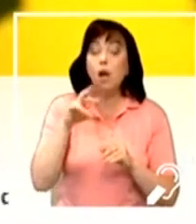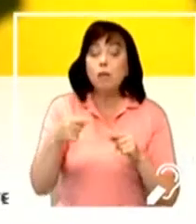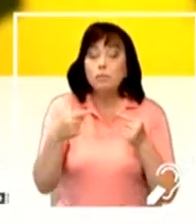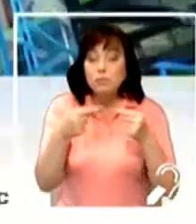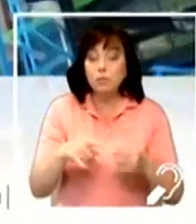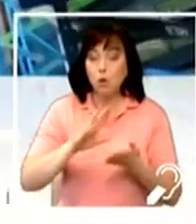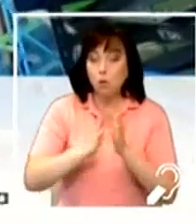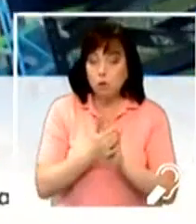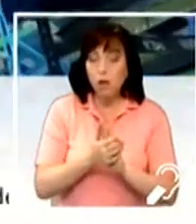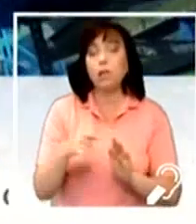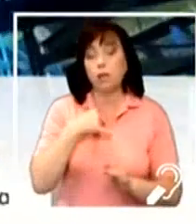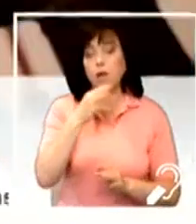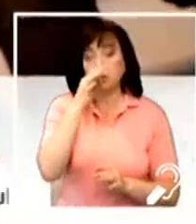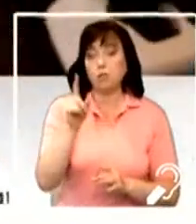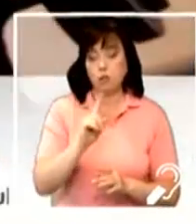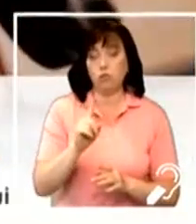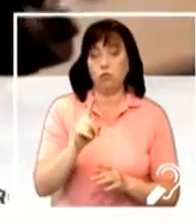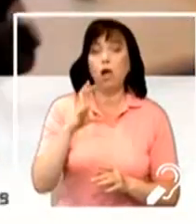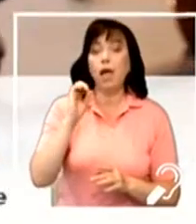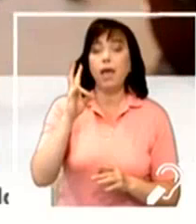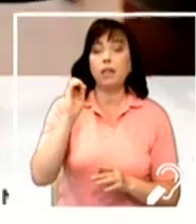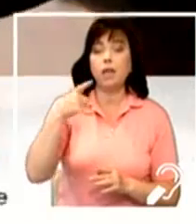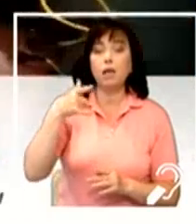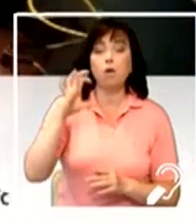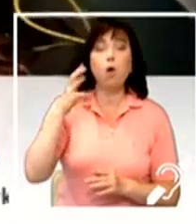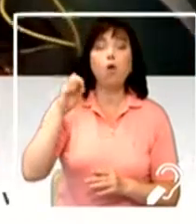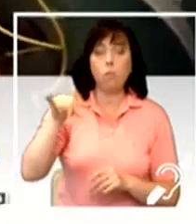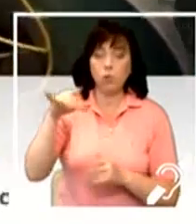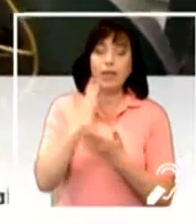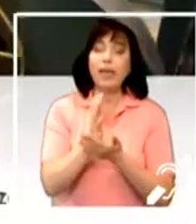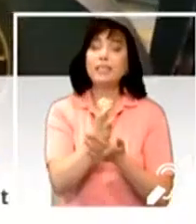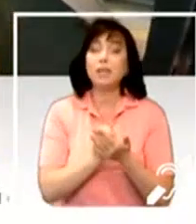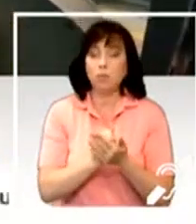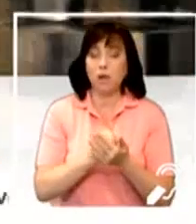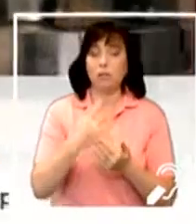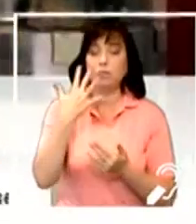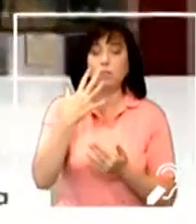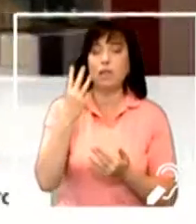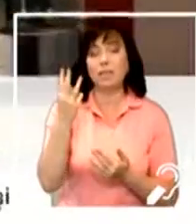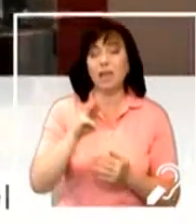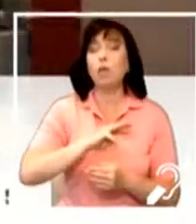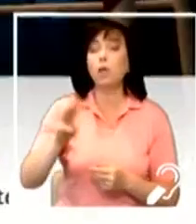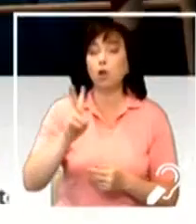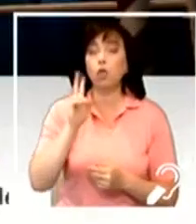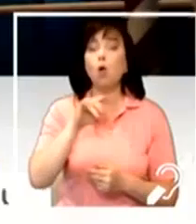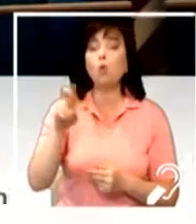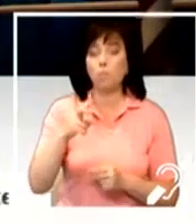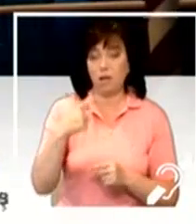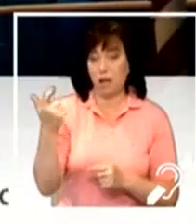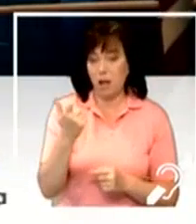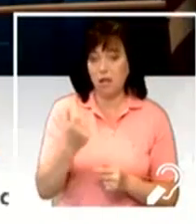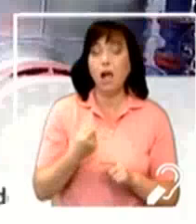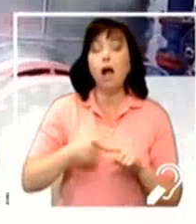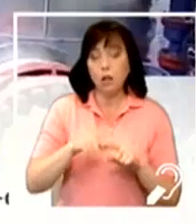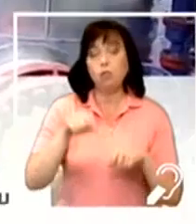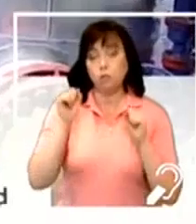contractului, am menționat că Energocom deja are stocate și angajate 53,5 milioane de metri cubi de gaz, care